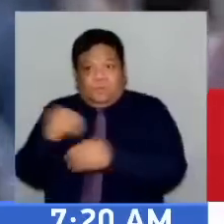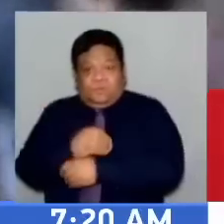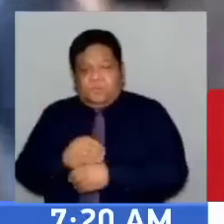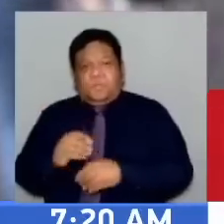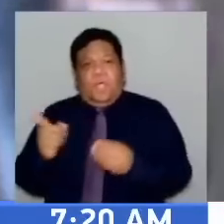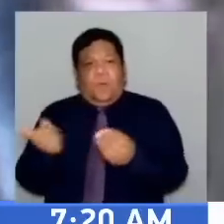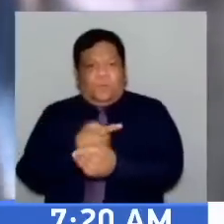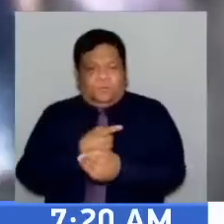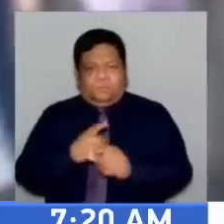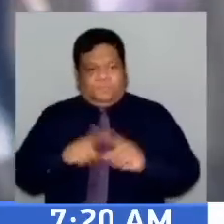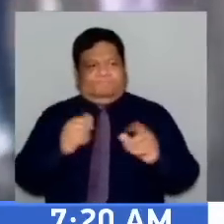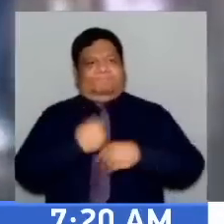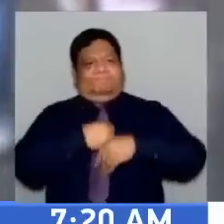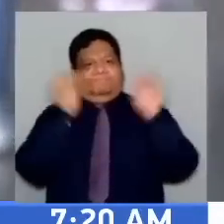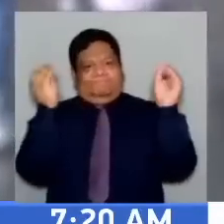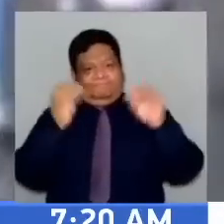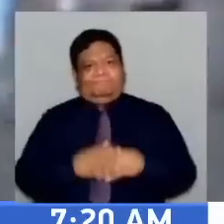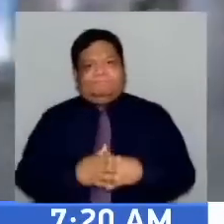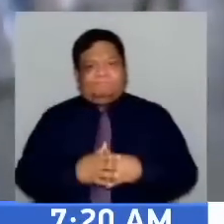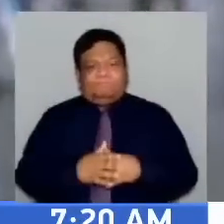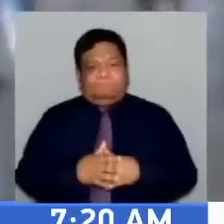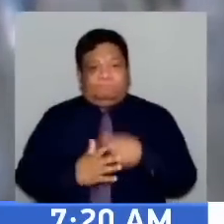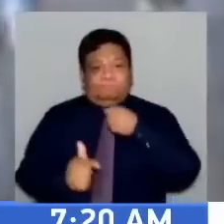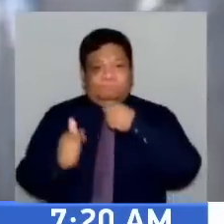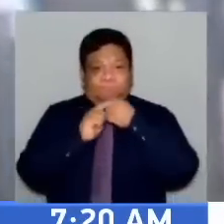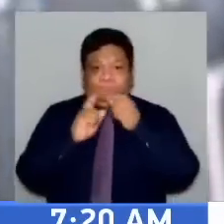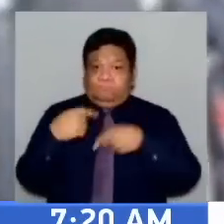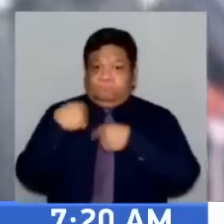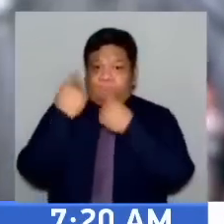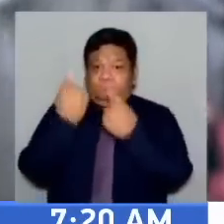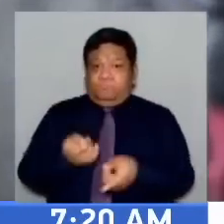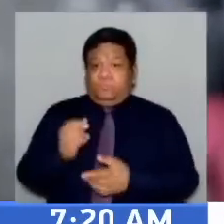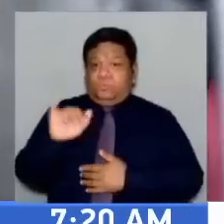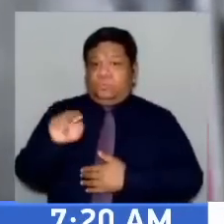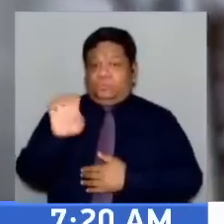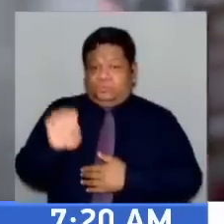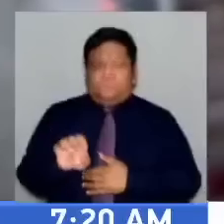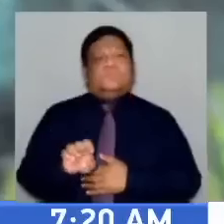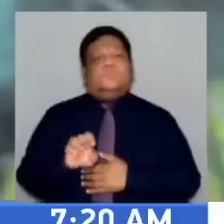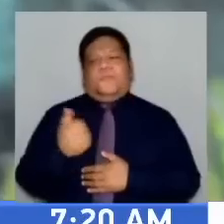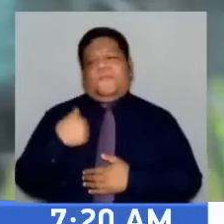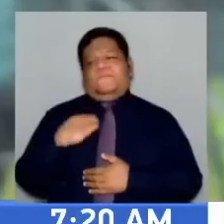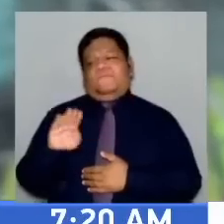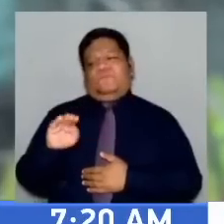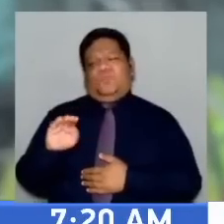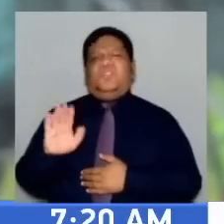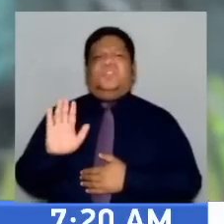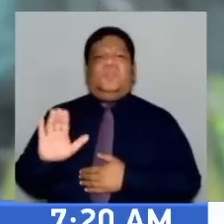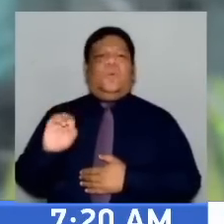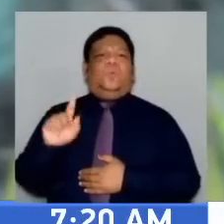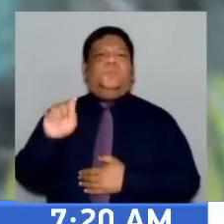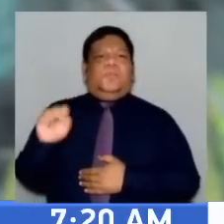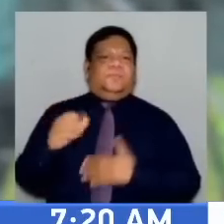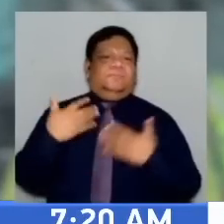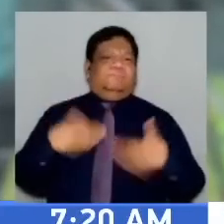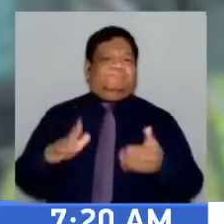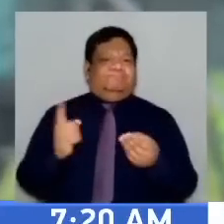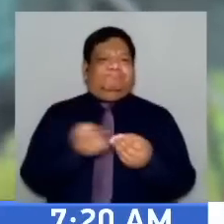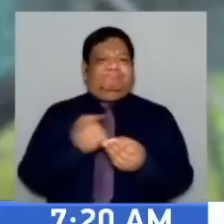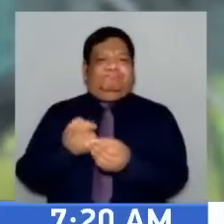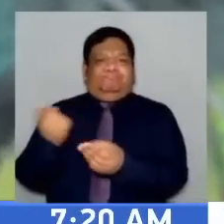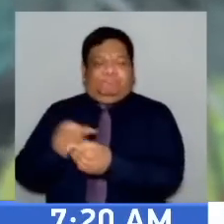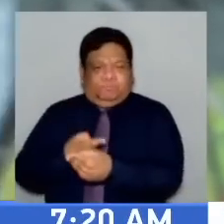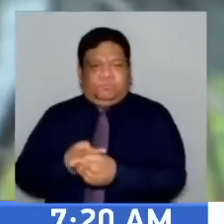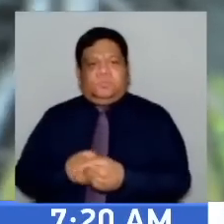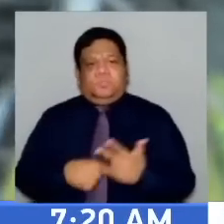Hulyo, 14 na OTS personnel na ang sinibak sa serbisyo sa internal cleansing ng tanggapan. 3 ang suspendido, habang 6 na